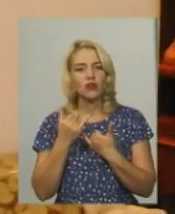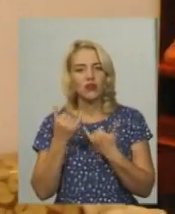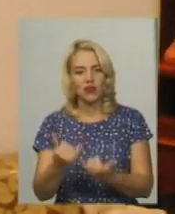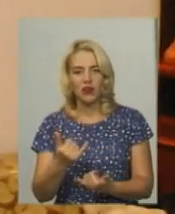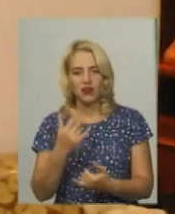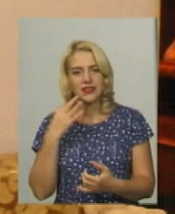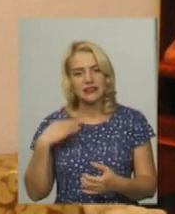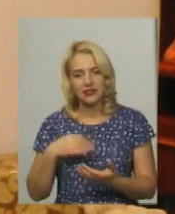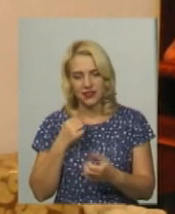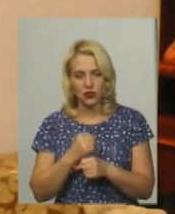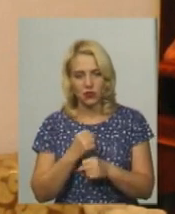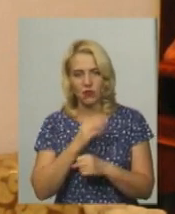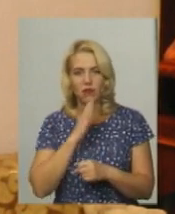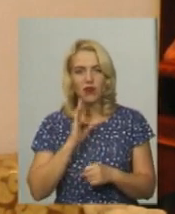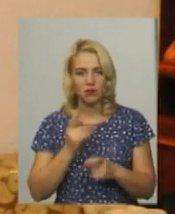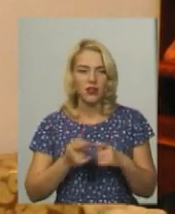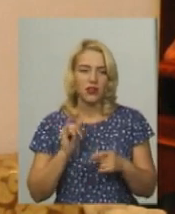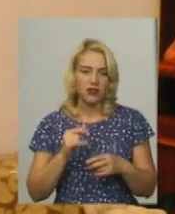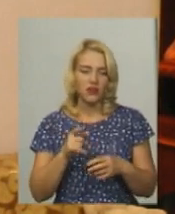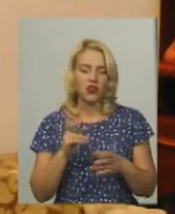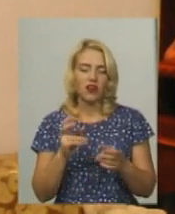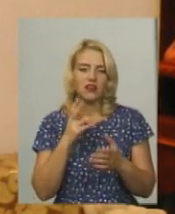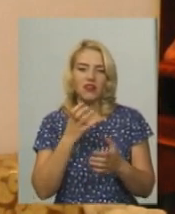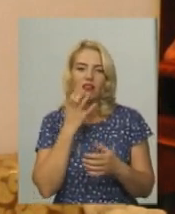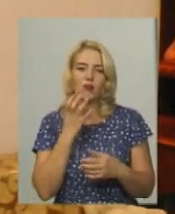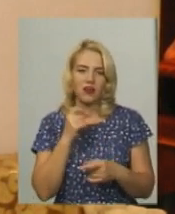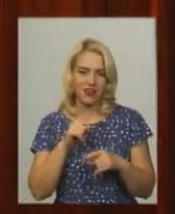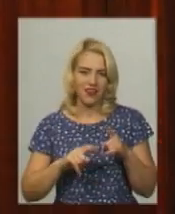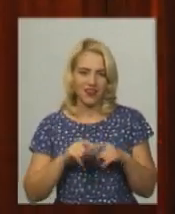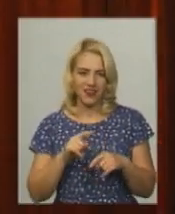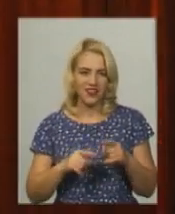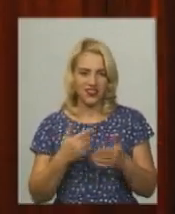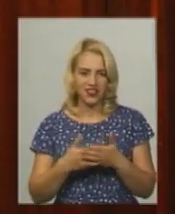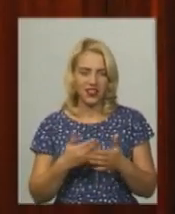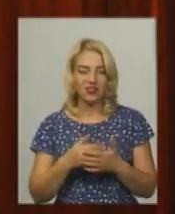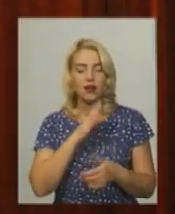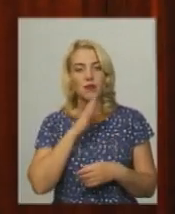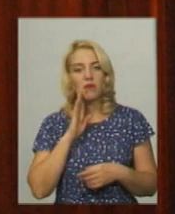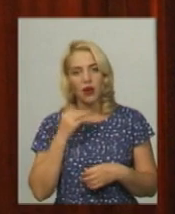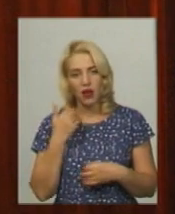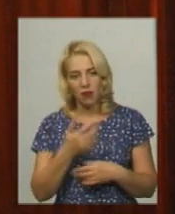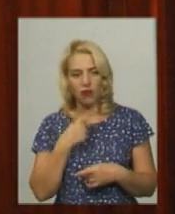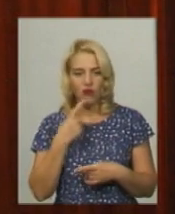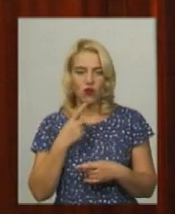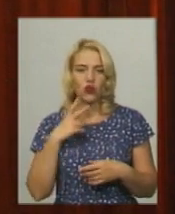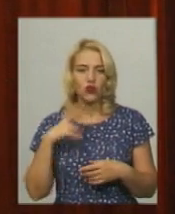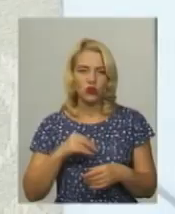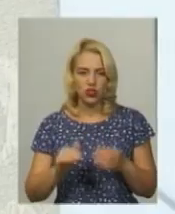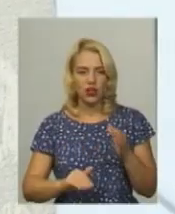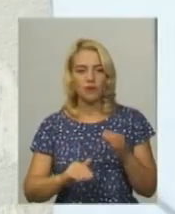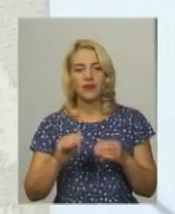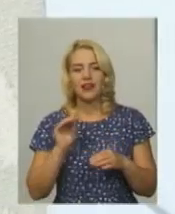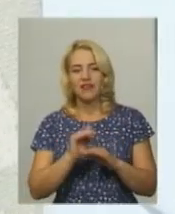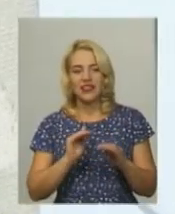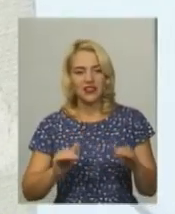річ, вона тепліша, вона якась рідніша, напевно, здається. Мама Ольги, Надія Володимирівна, каже, дочка в дитинстві не